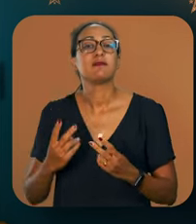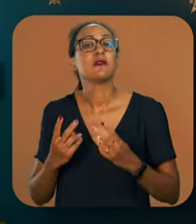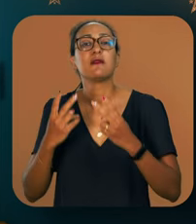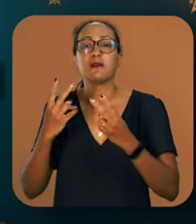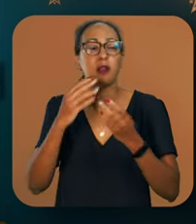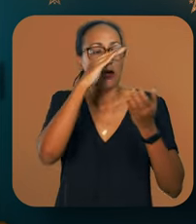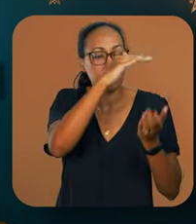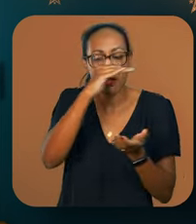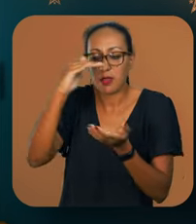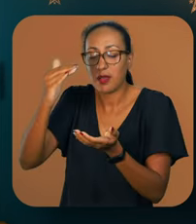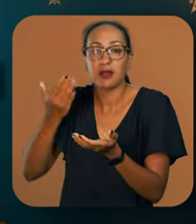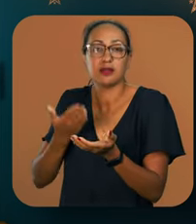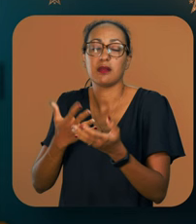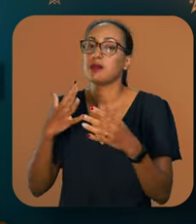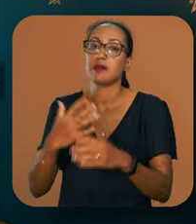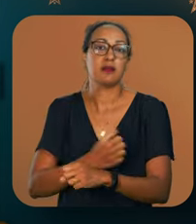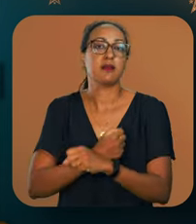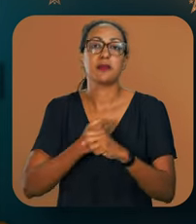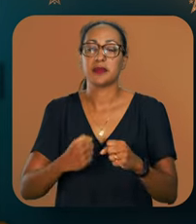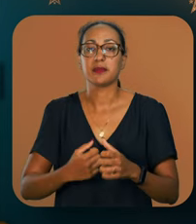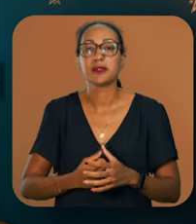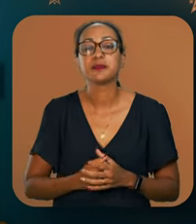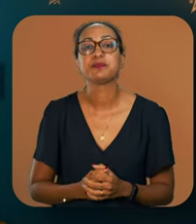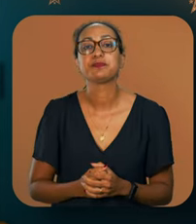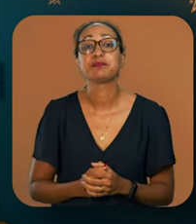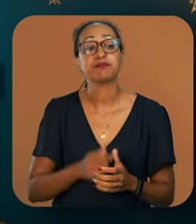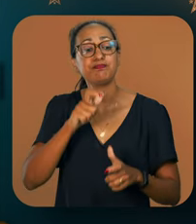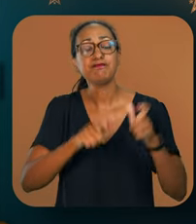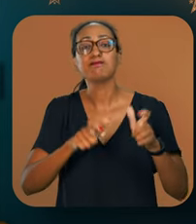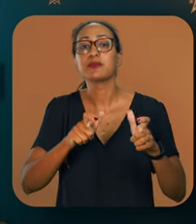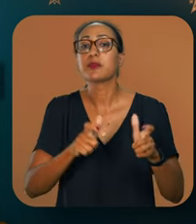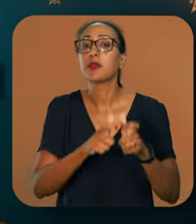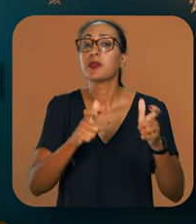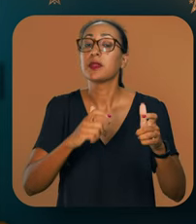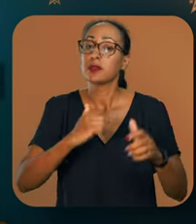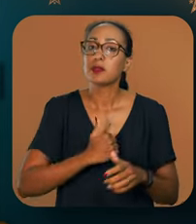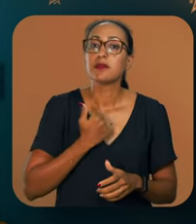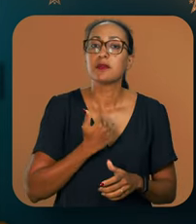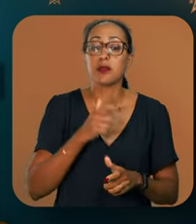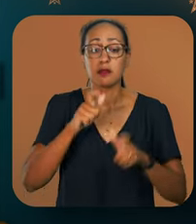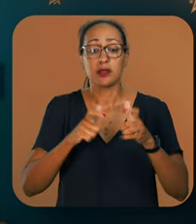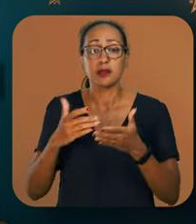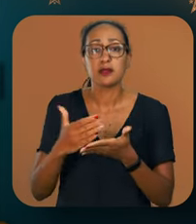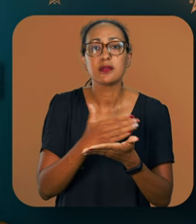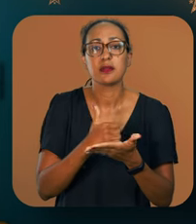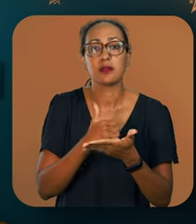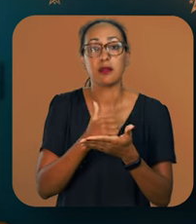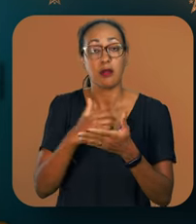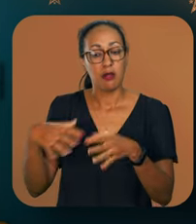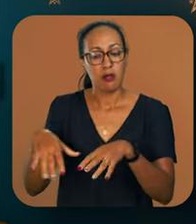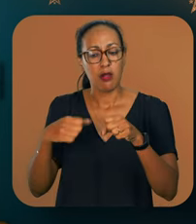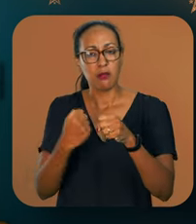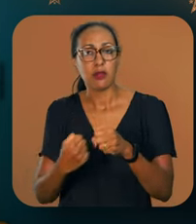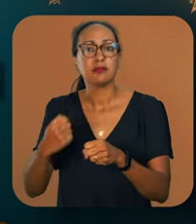est inestimable aux entrepreneurs et aux travailleurs qui crée des emplois